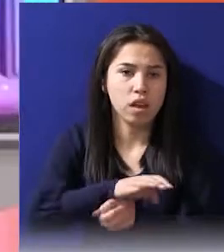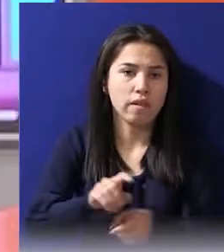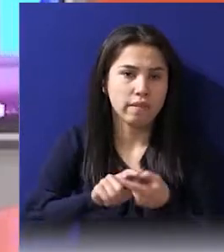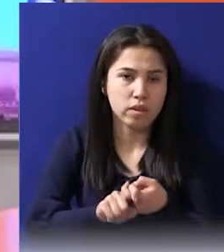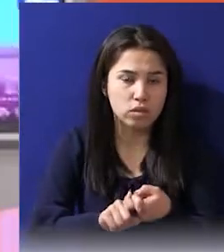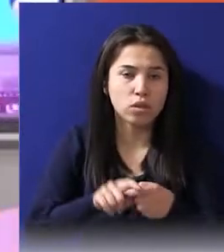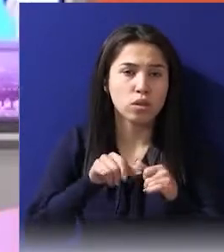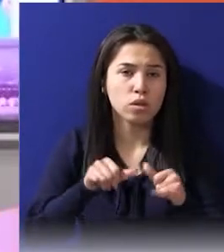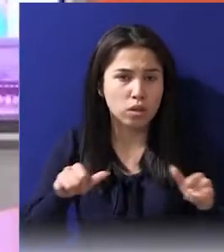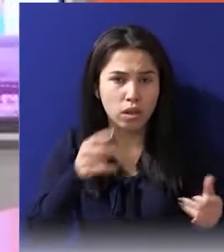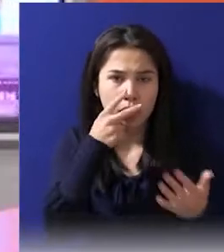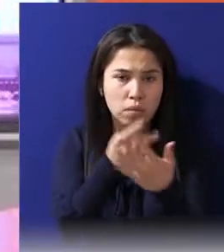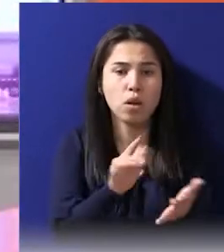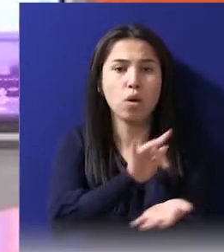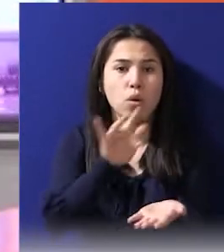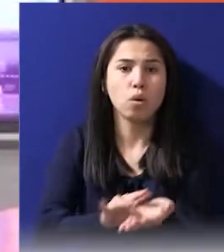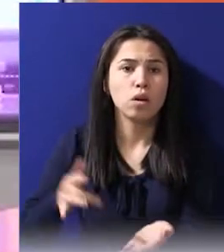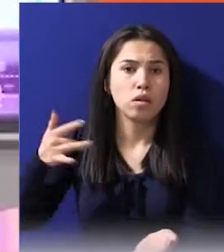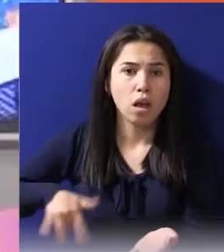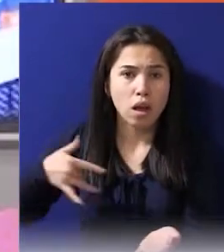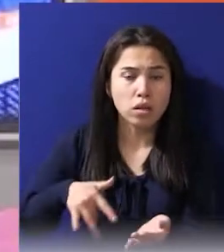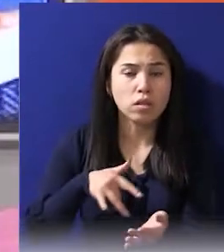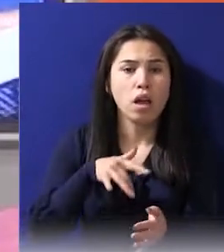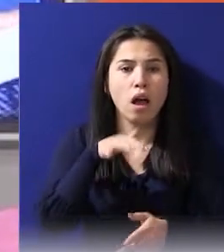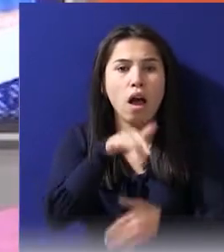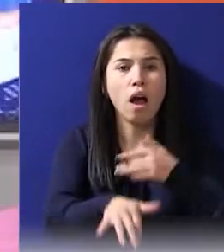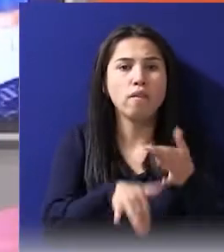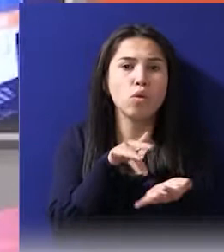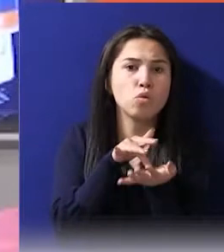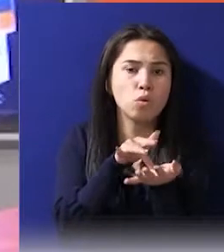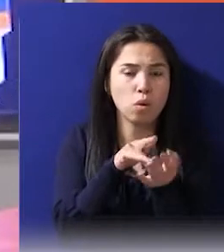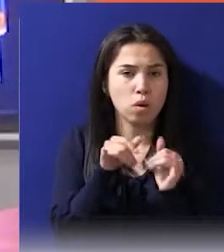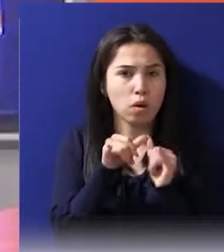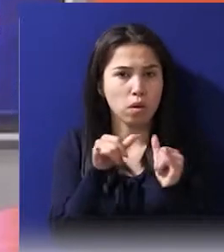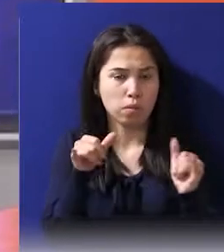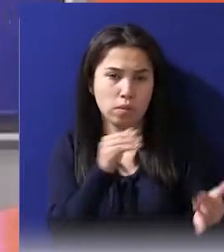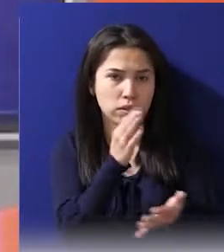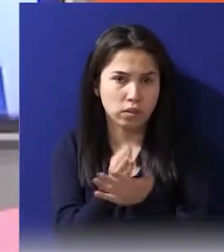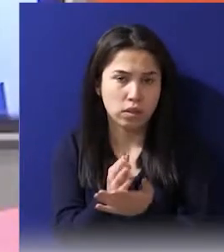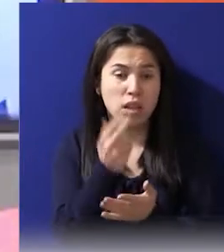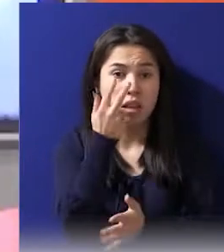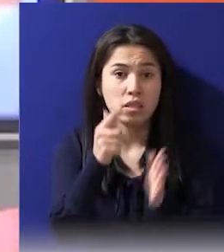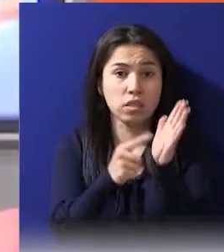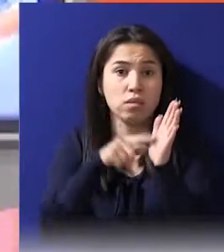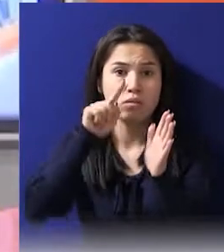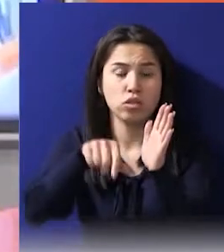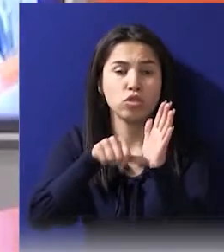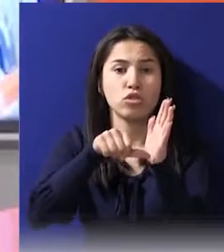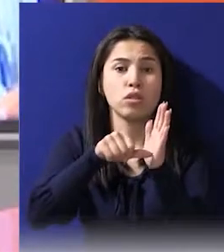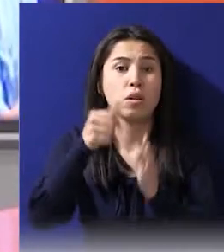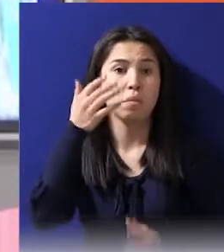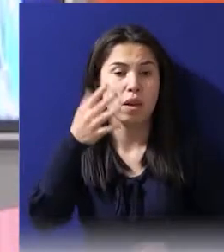Биыл пандемия қарамастан Тараз төріне табан тіреген туристер санында өсім байқалған. Ал негізгі туристік нысандардың саны